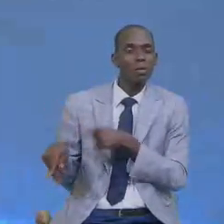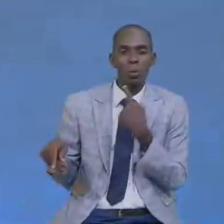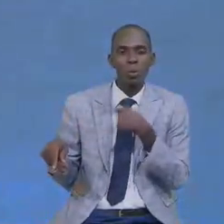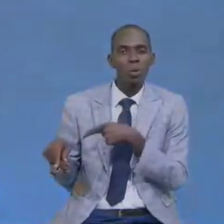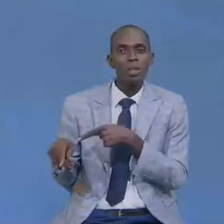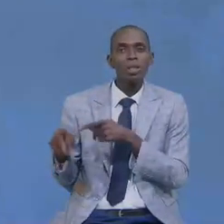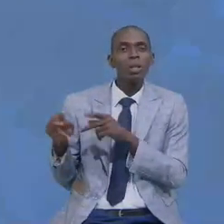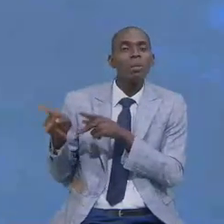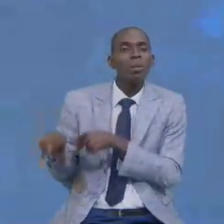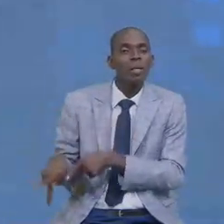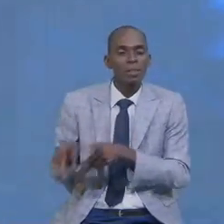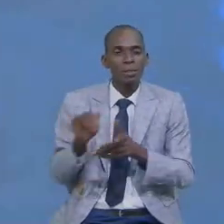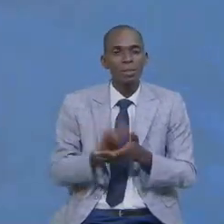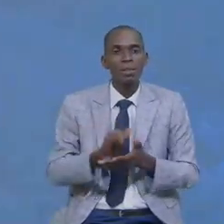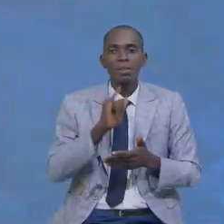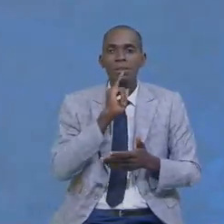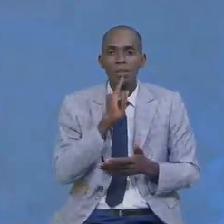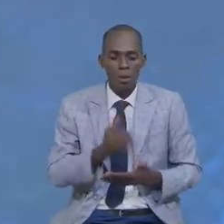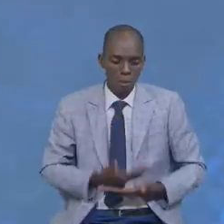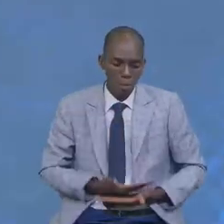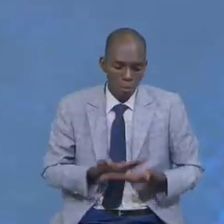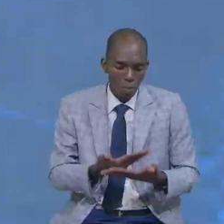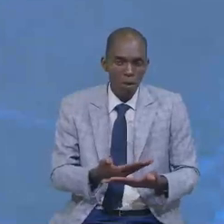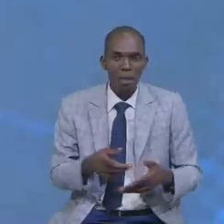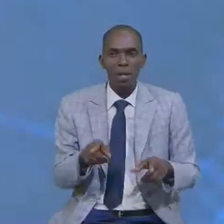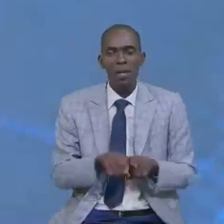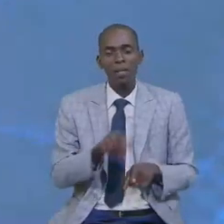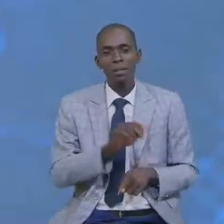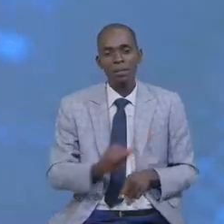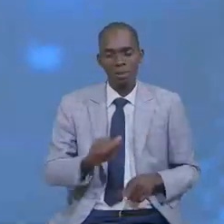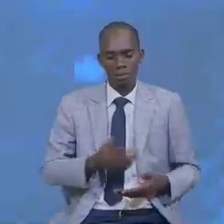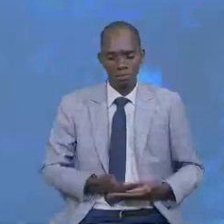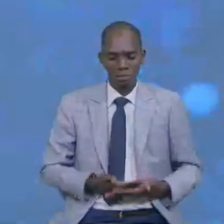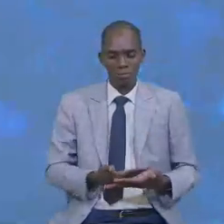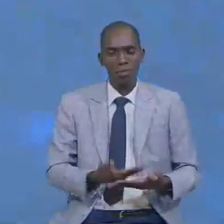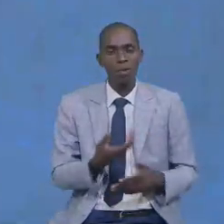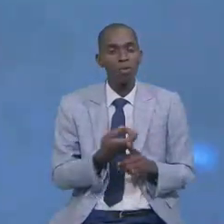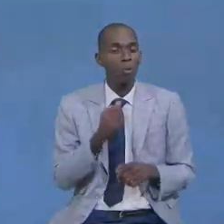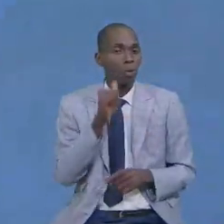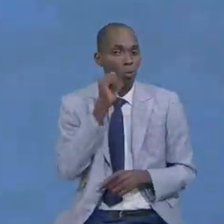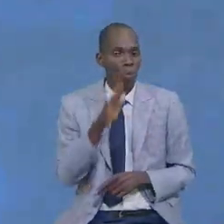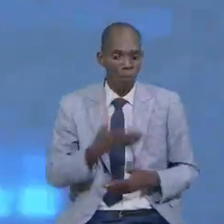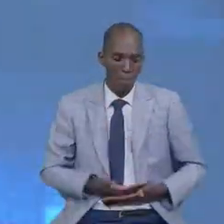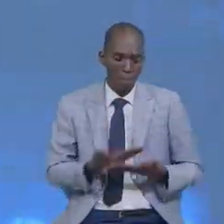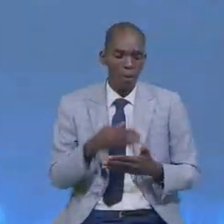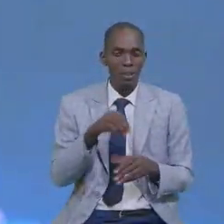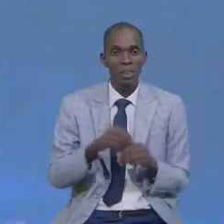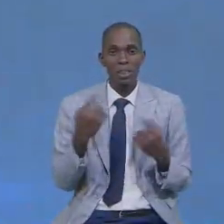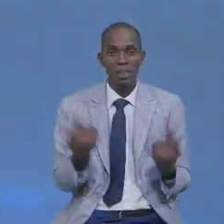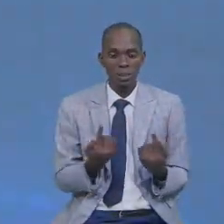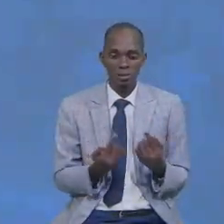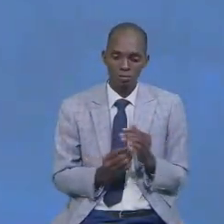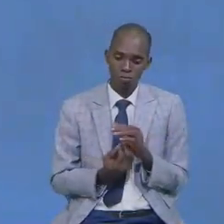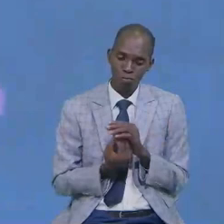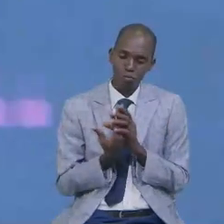celui qui est né en tant qu'enfant d'une femme, né dans le péché, élevé